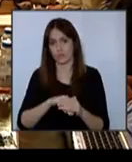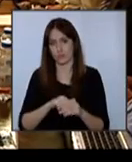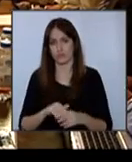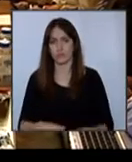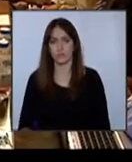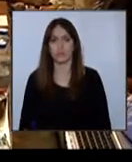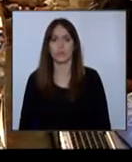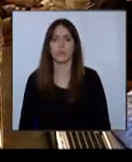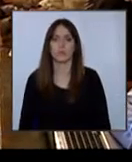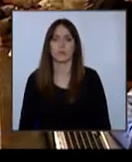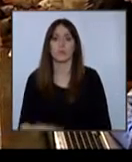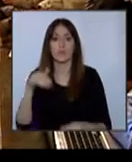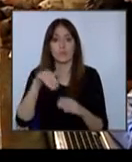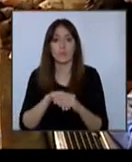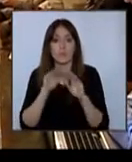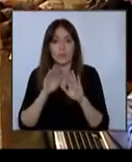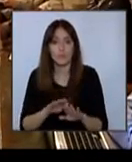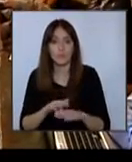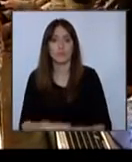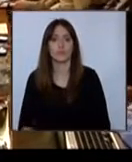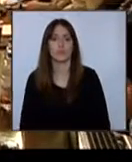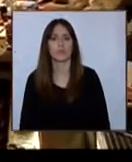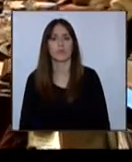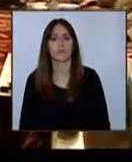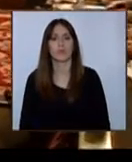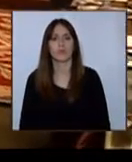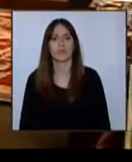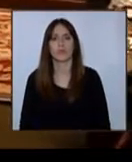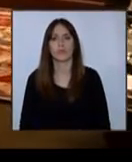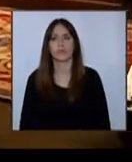moció. Vots a favor?